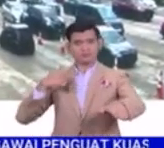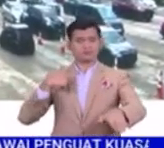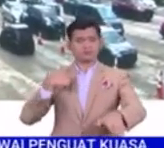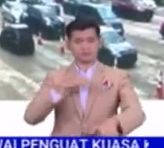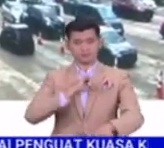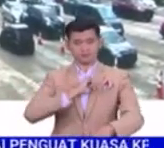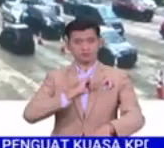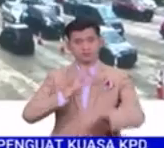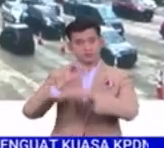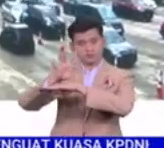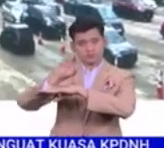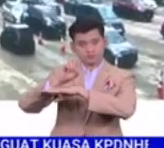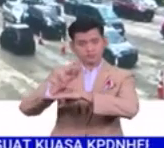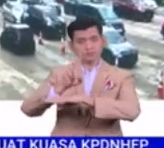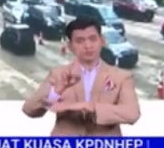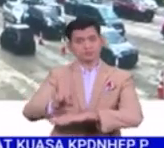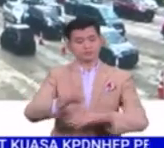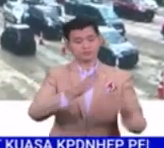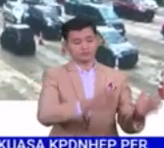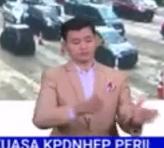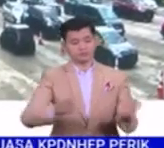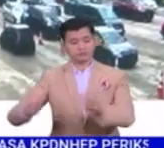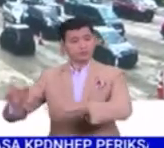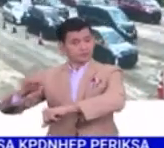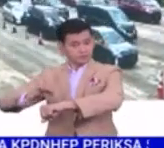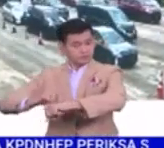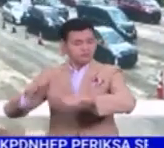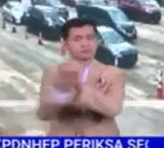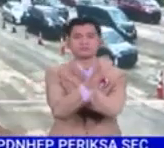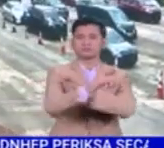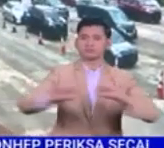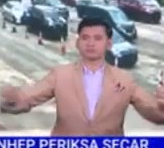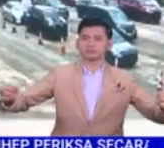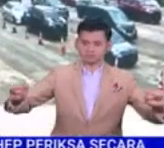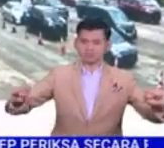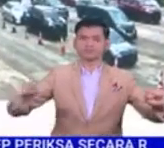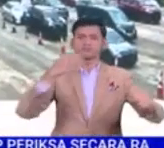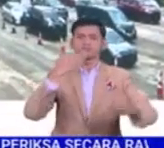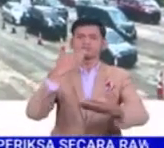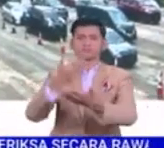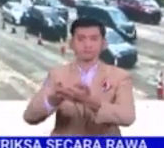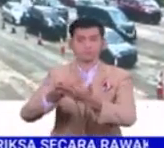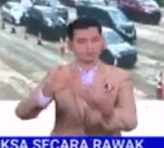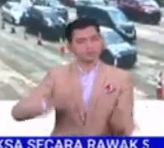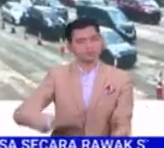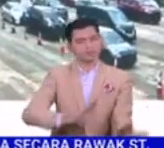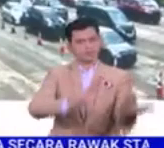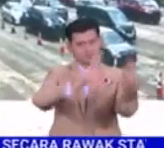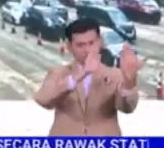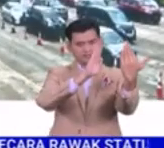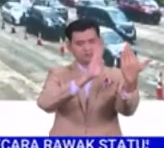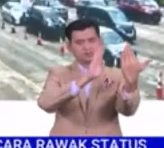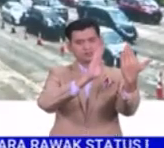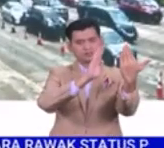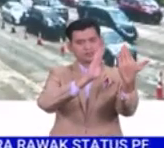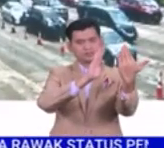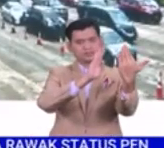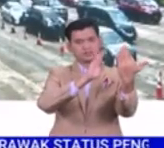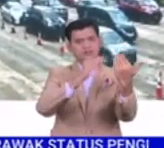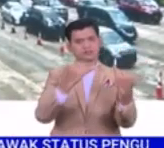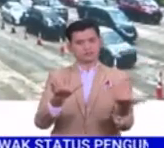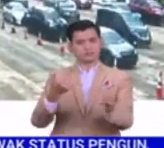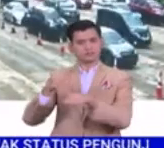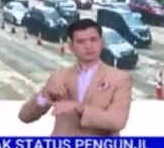untuk merancang waktu perjalanan dan membuat persiapan sebaik mungkin bagi menghadapi perjalanan yang